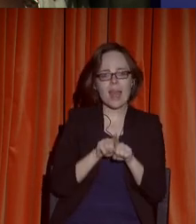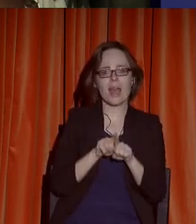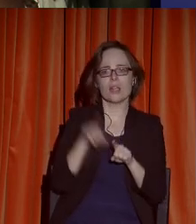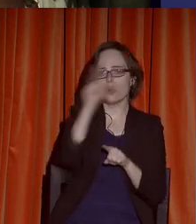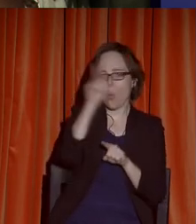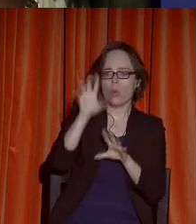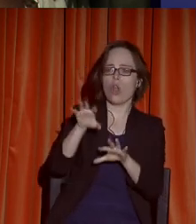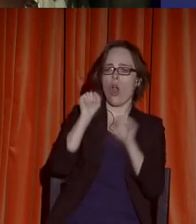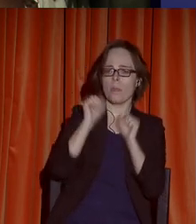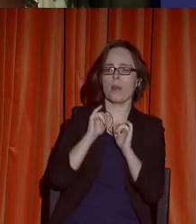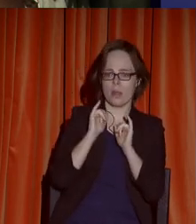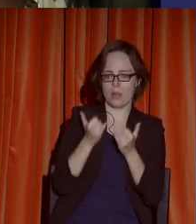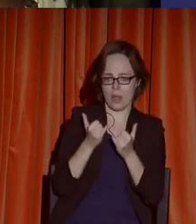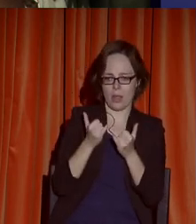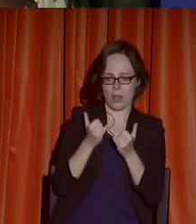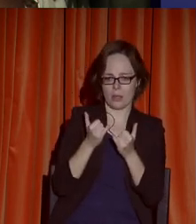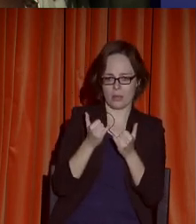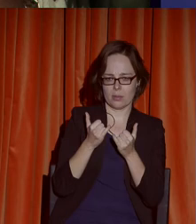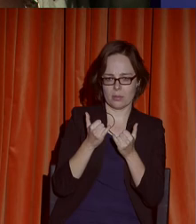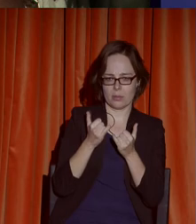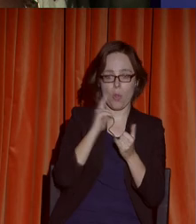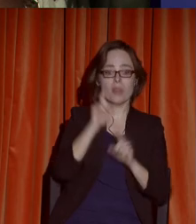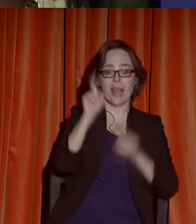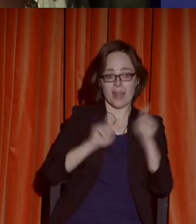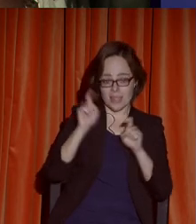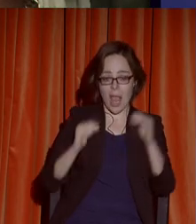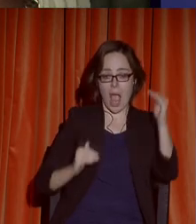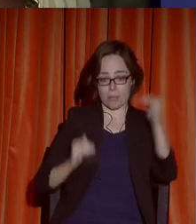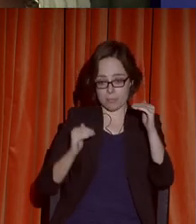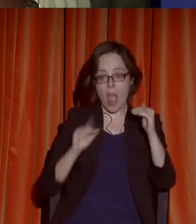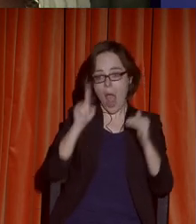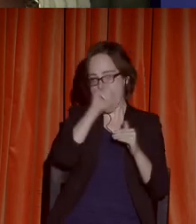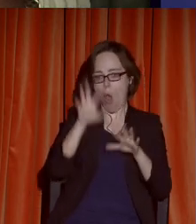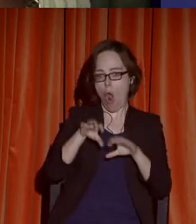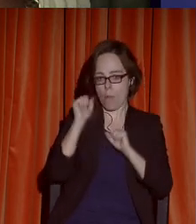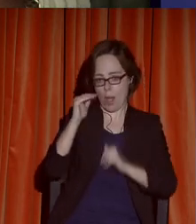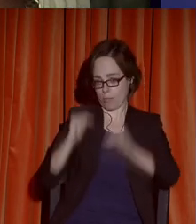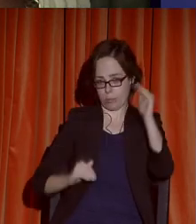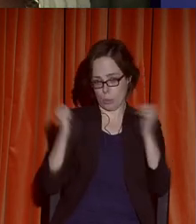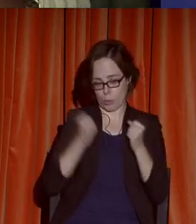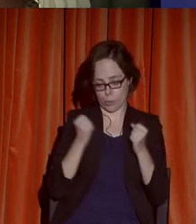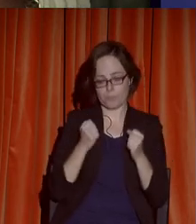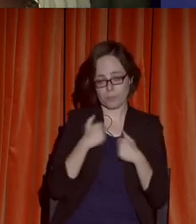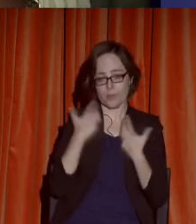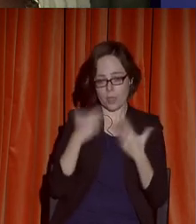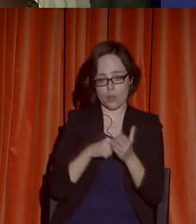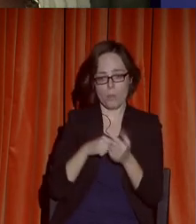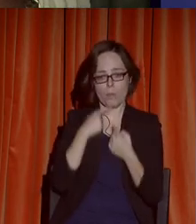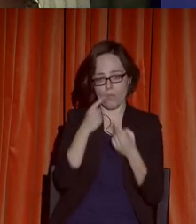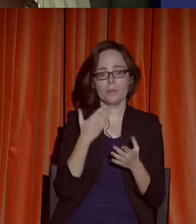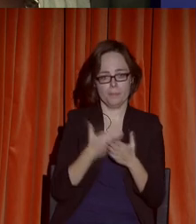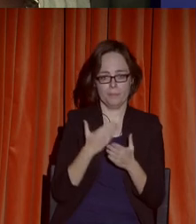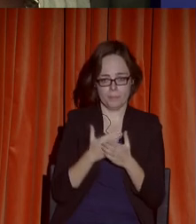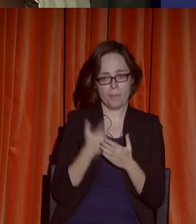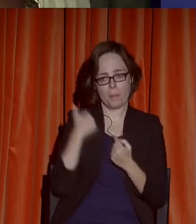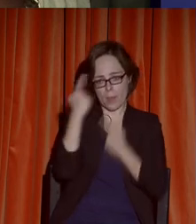tego rozdźwięku, która czasami jest większa niż same statystyczne dane. I o tym chcę też tutaj powiedzieć, dlatego że wydaje mi się,